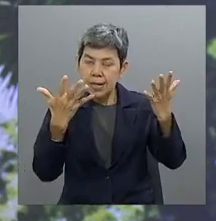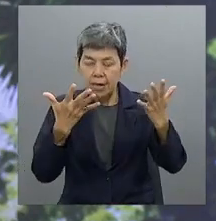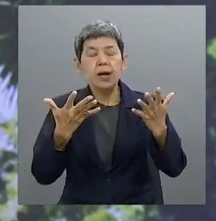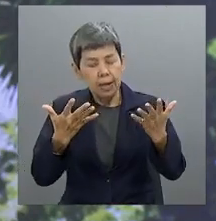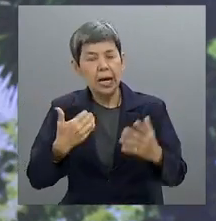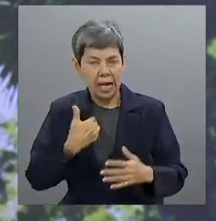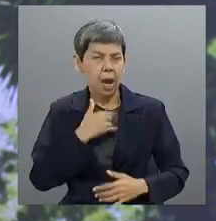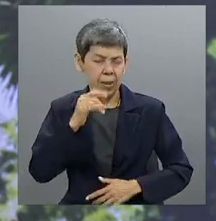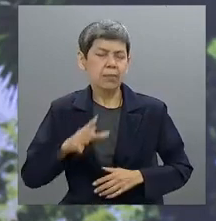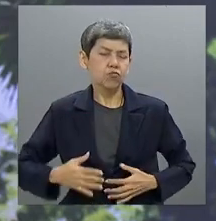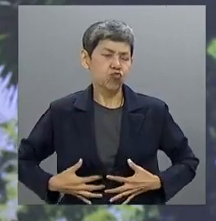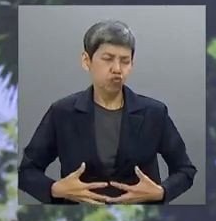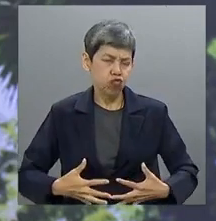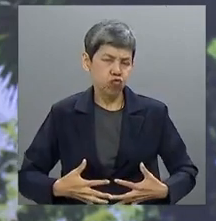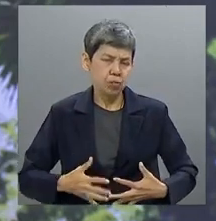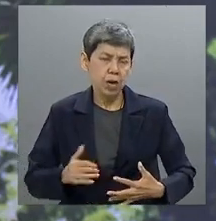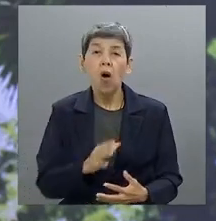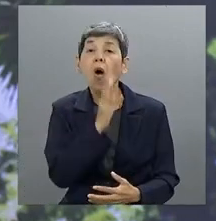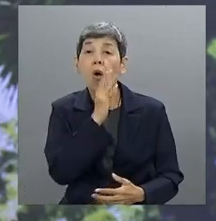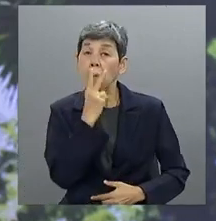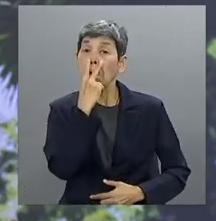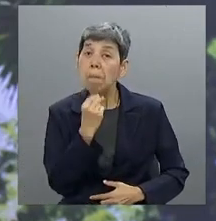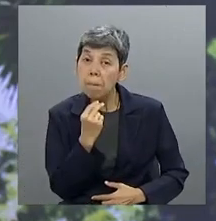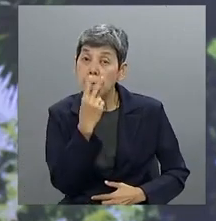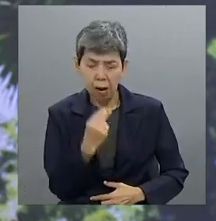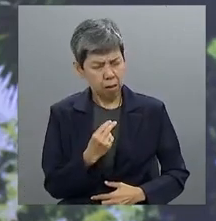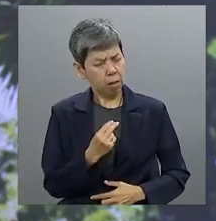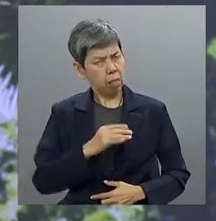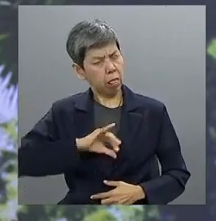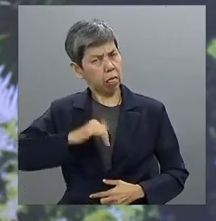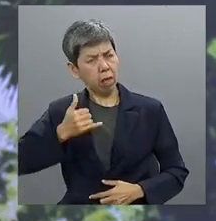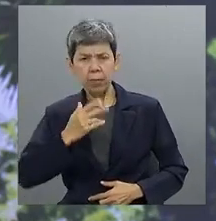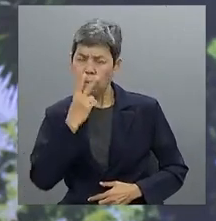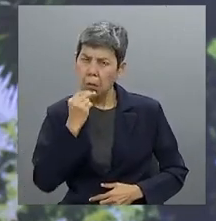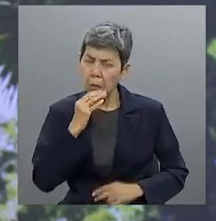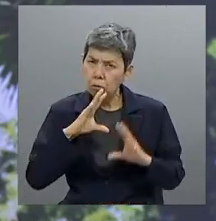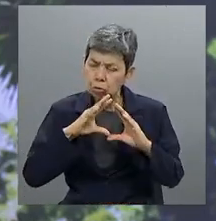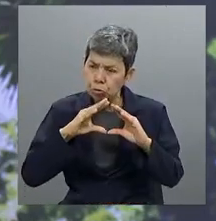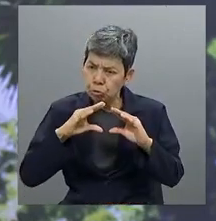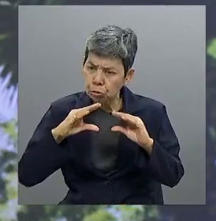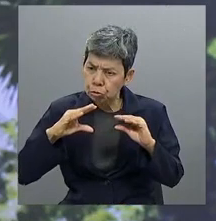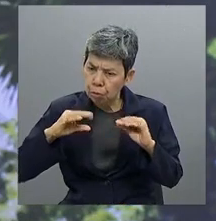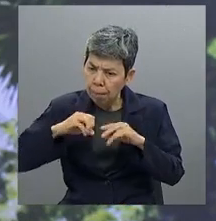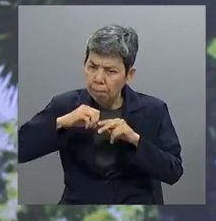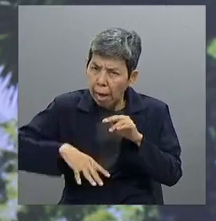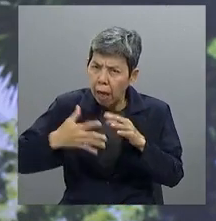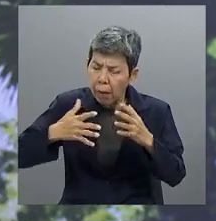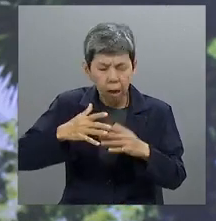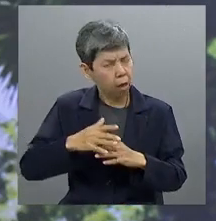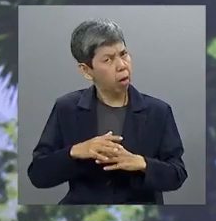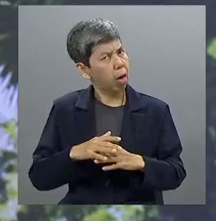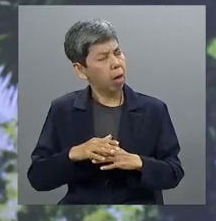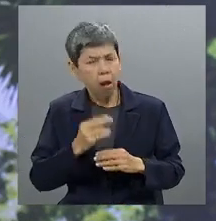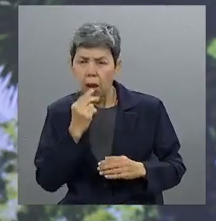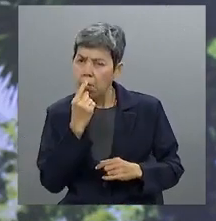จะตั้งครรภ์ถ้าเกิดประจำเดือนเรามาผิดปกติไปเช่นมันไม่มาตามรอบที่ควรจะมาหรือมาแล้วลักษณะดูแปลกๆเลือดออกไม่ตรงรอบอ